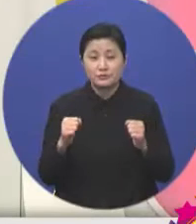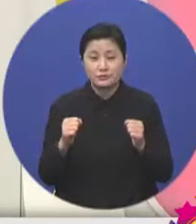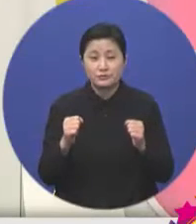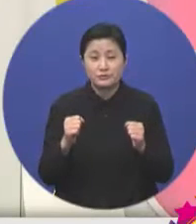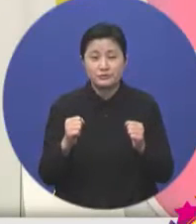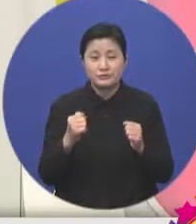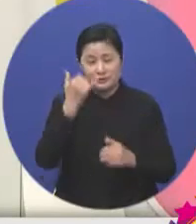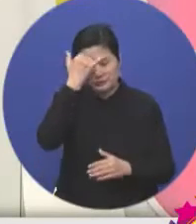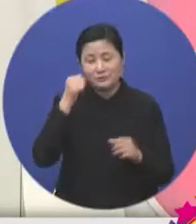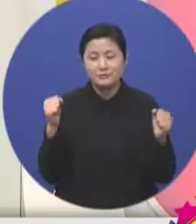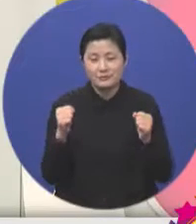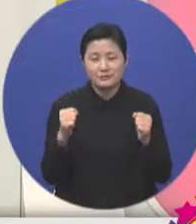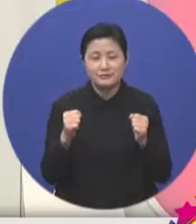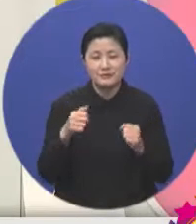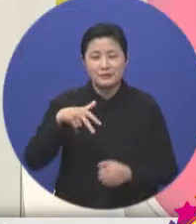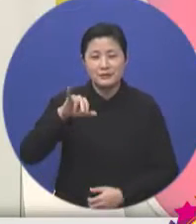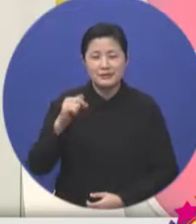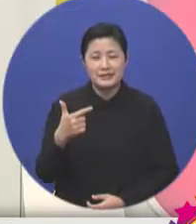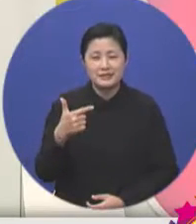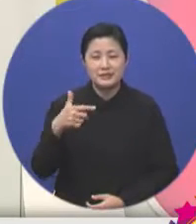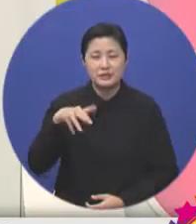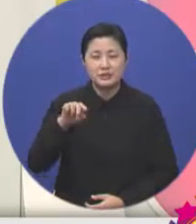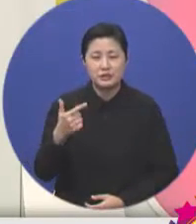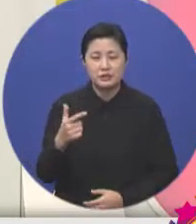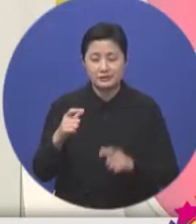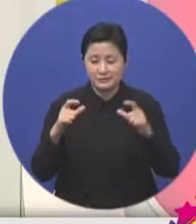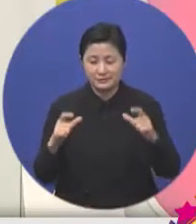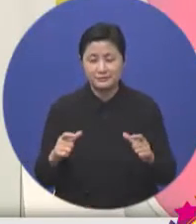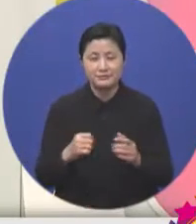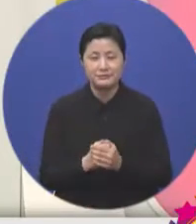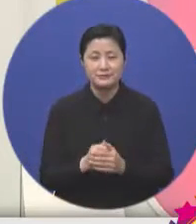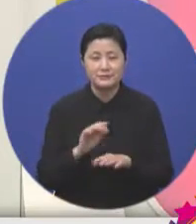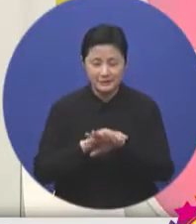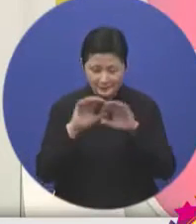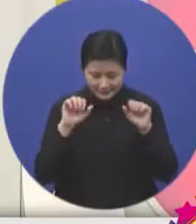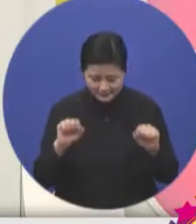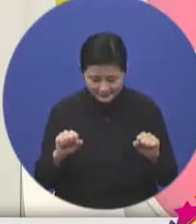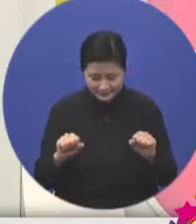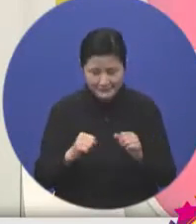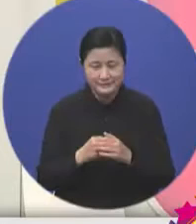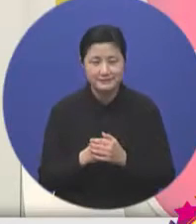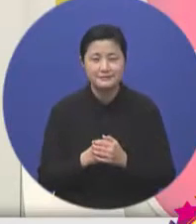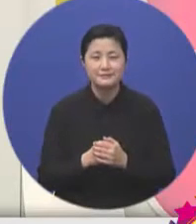가볼까요? 그렇습니다. 네. 충북 진천군으로 가보겠습니다. 안녕하세요. 안녕하세요.